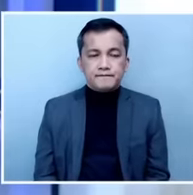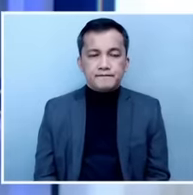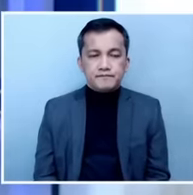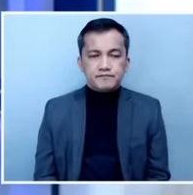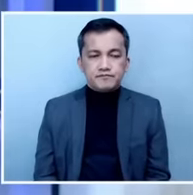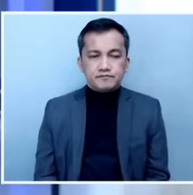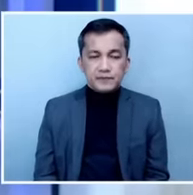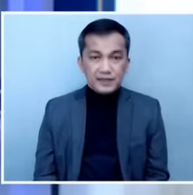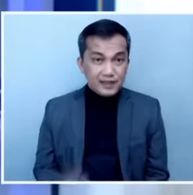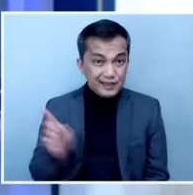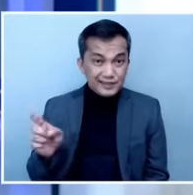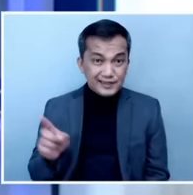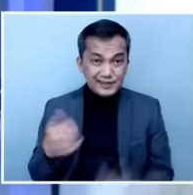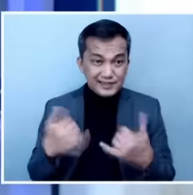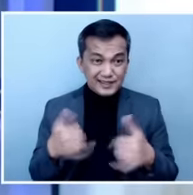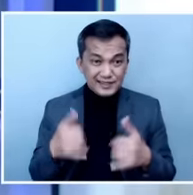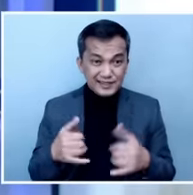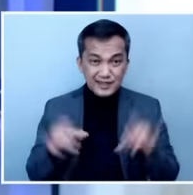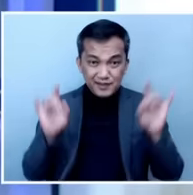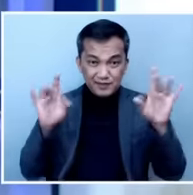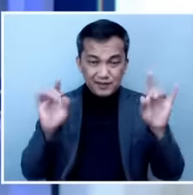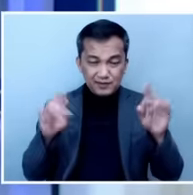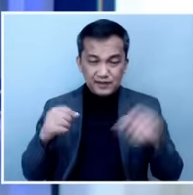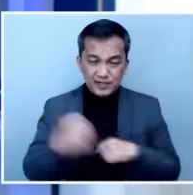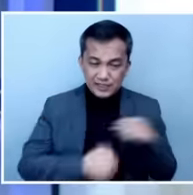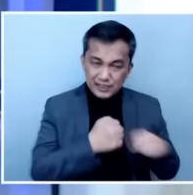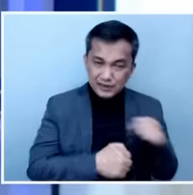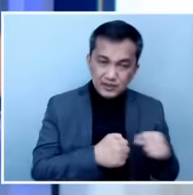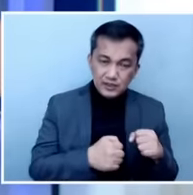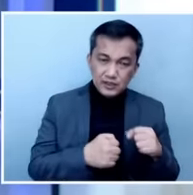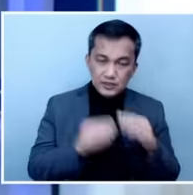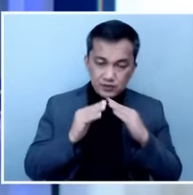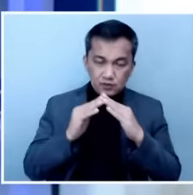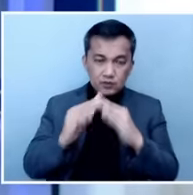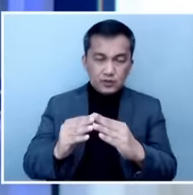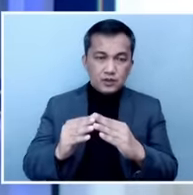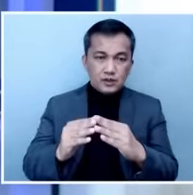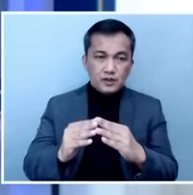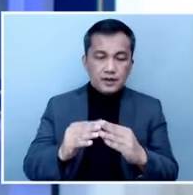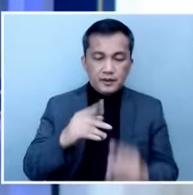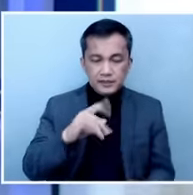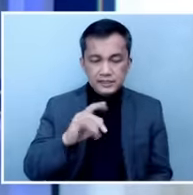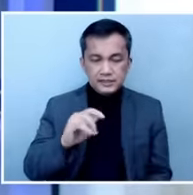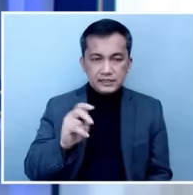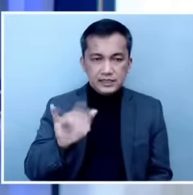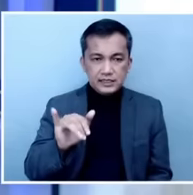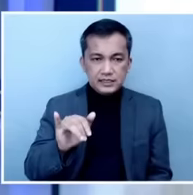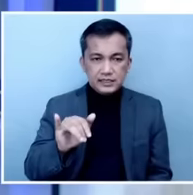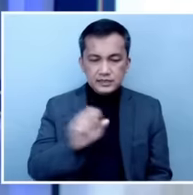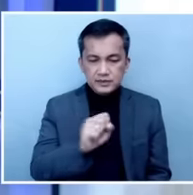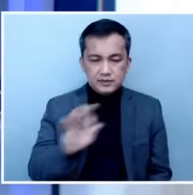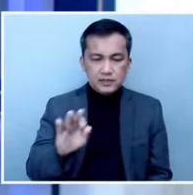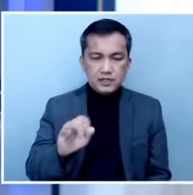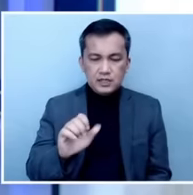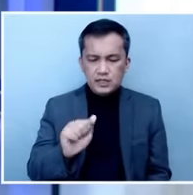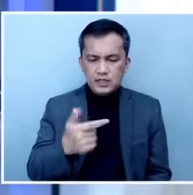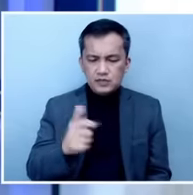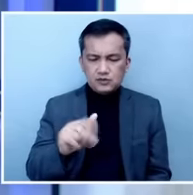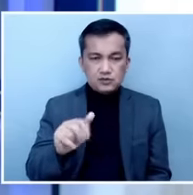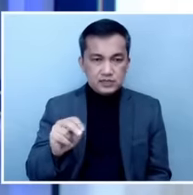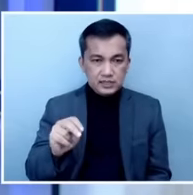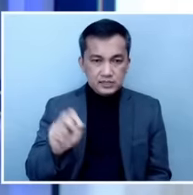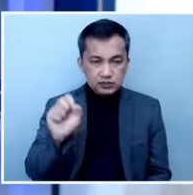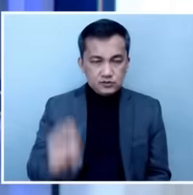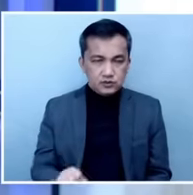Nagtakbuhan ang mga naglalaro ng volleyball sa isang covered court sa Patintay, San Francisco, Agusan del Sur